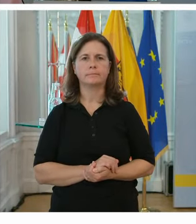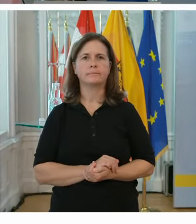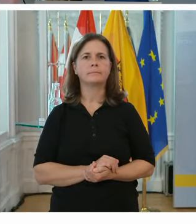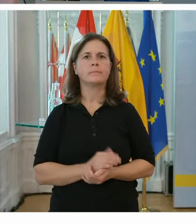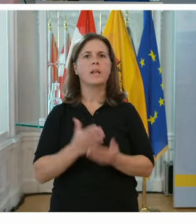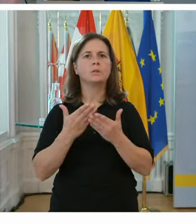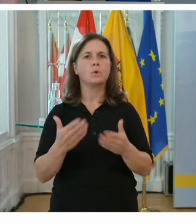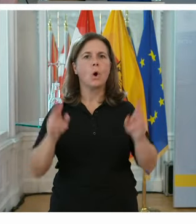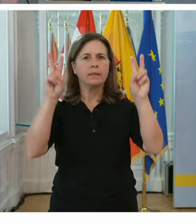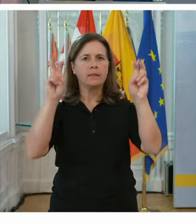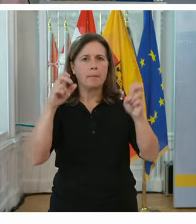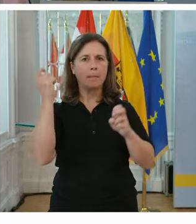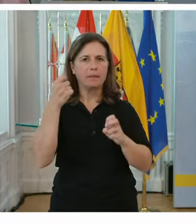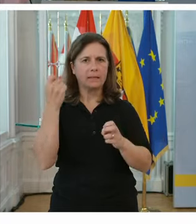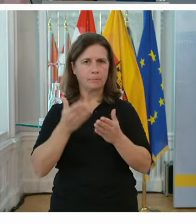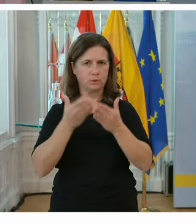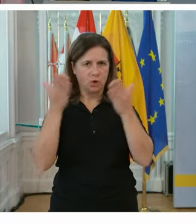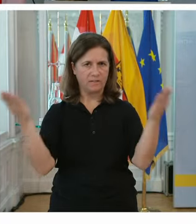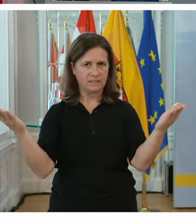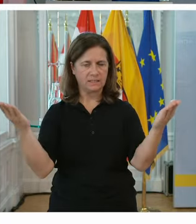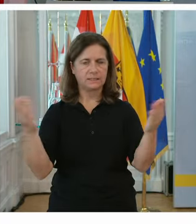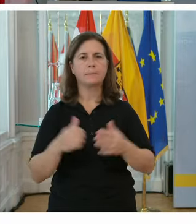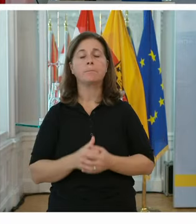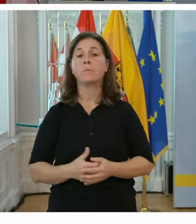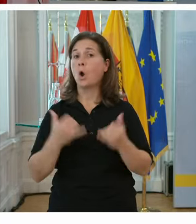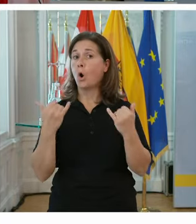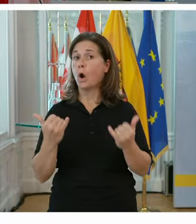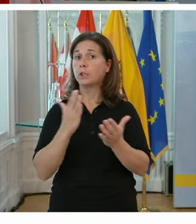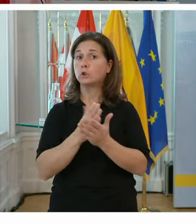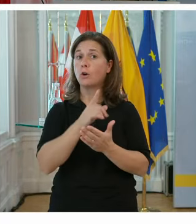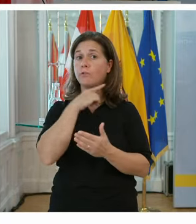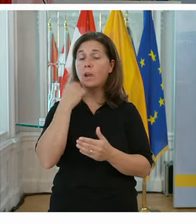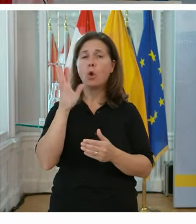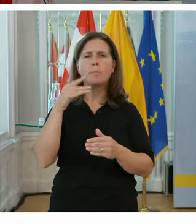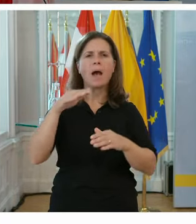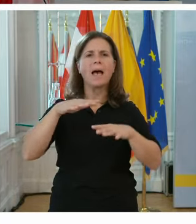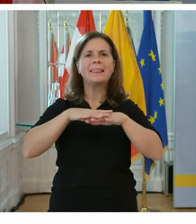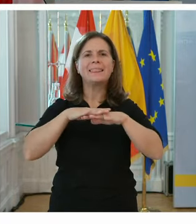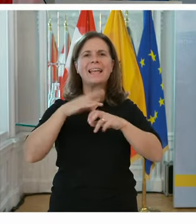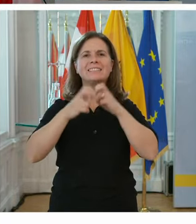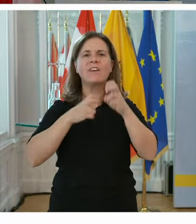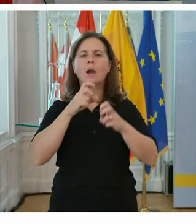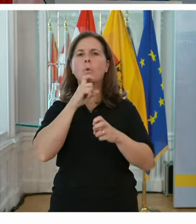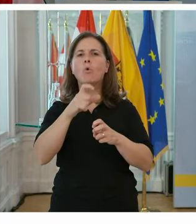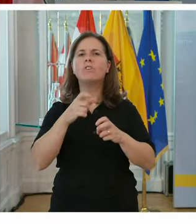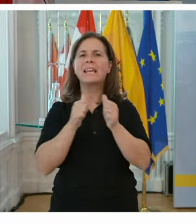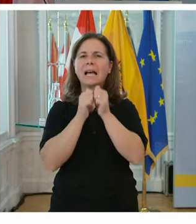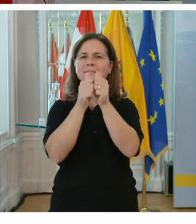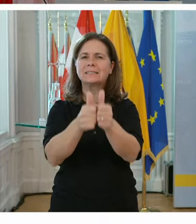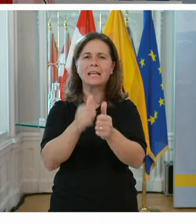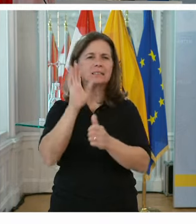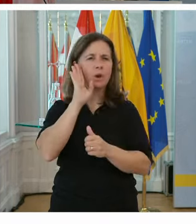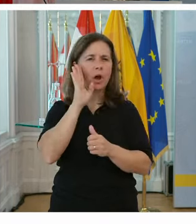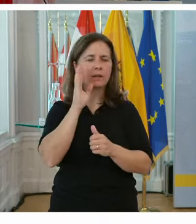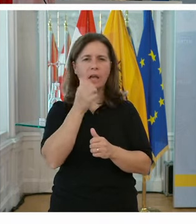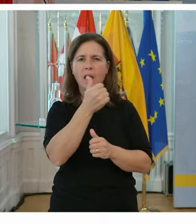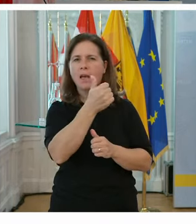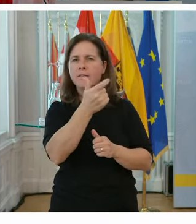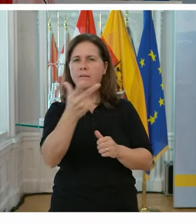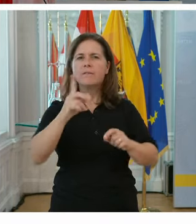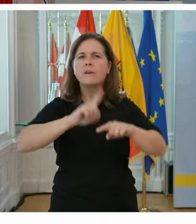So, das Nebenbetriebsservice. Wir haben ja heute schon viel über das Netzwerk berufliche Assistenz gehört, was ja viele